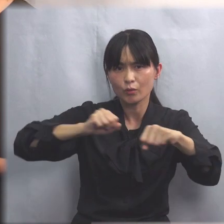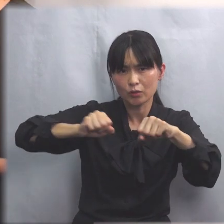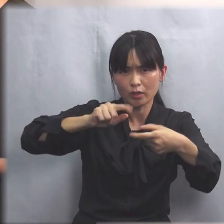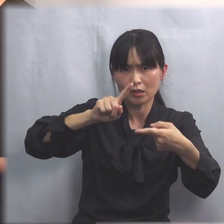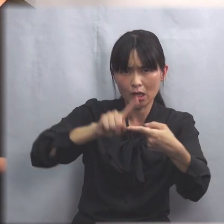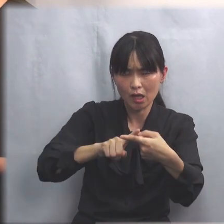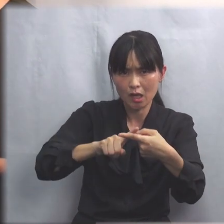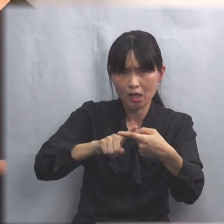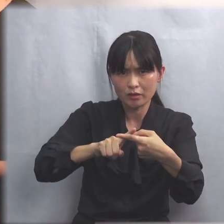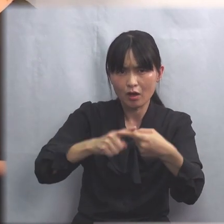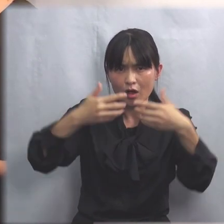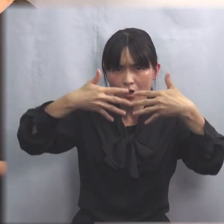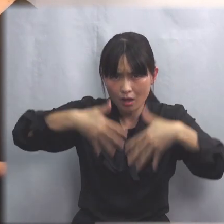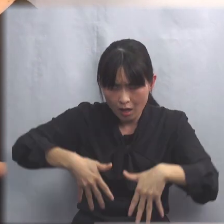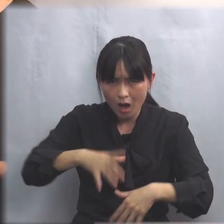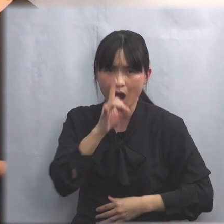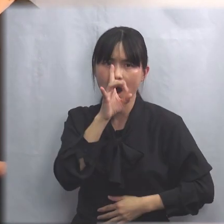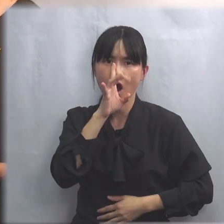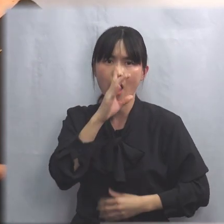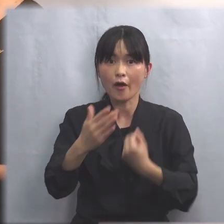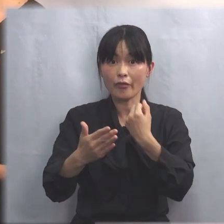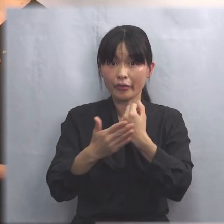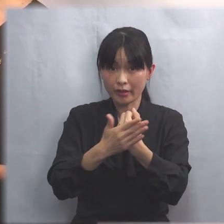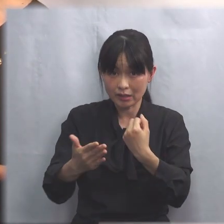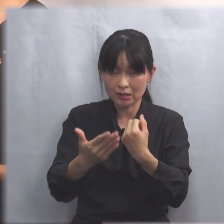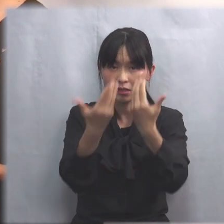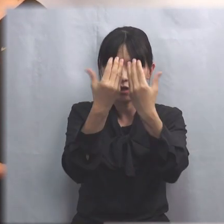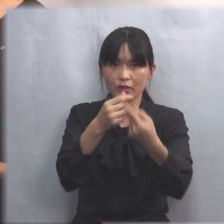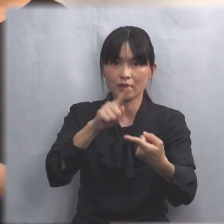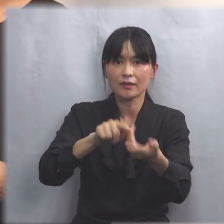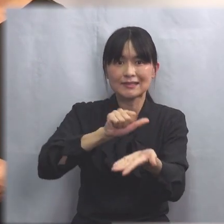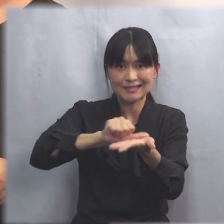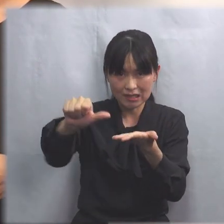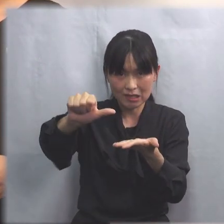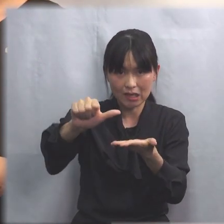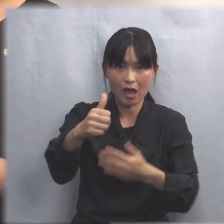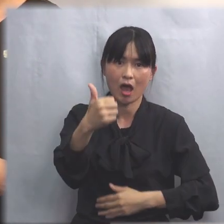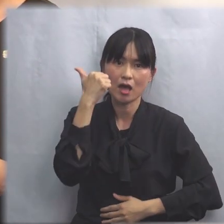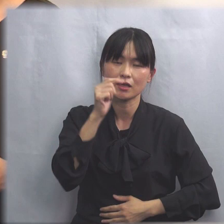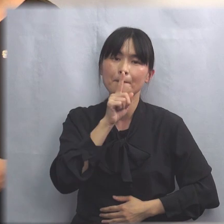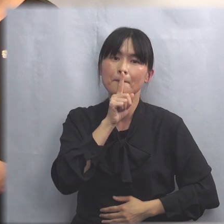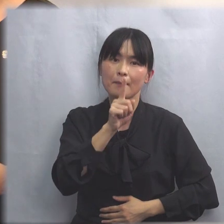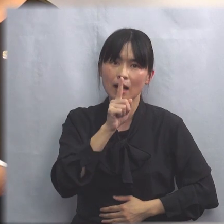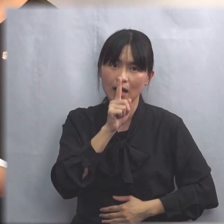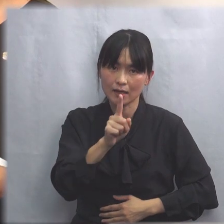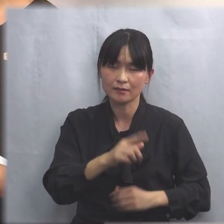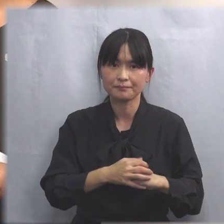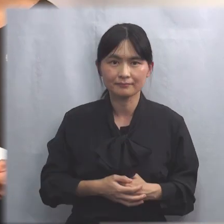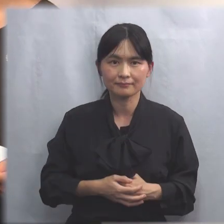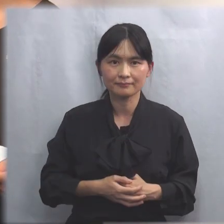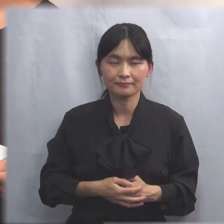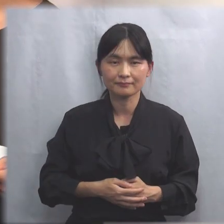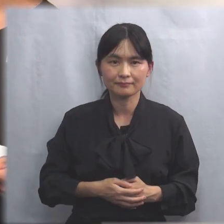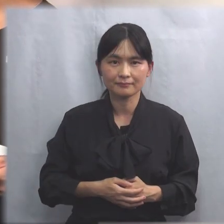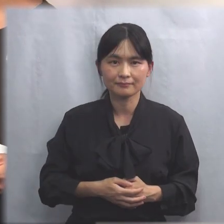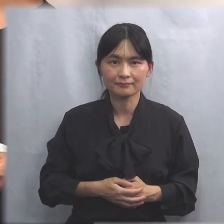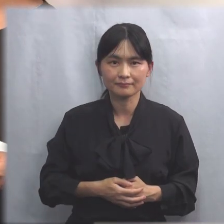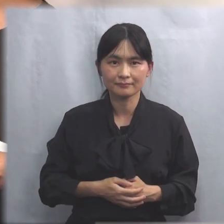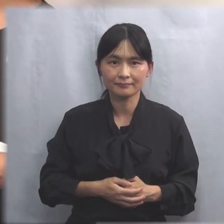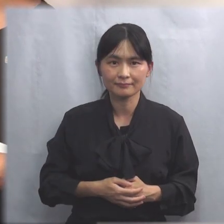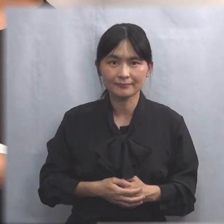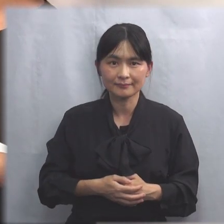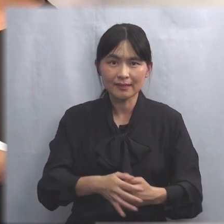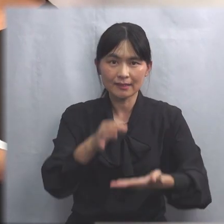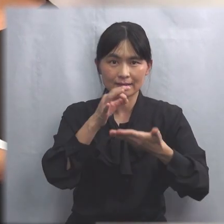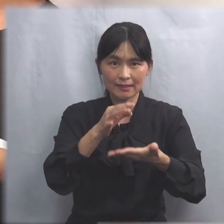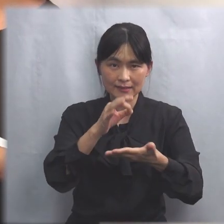부분은 삭제하자라고 하는 권고를 함께 드립니다. 네, 재정혁신을 위한 나머지 두 번째 방안은 이 부채